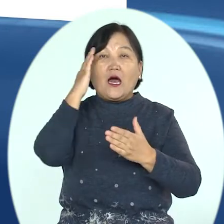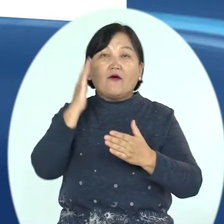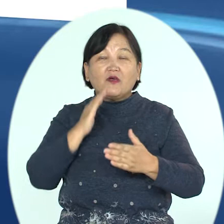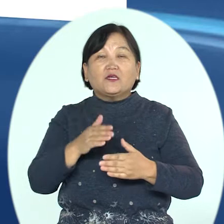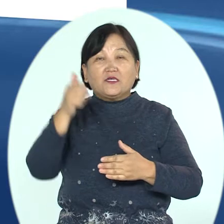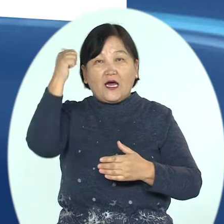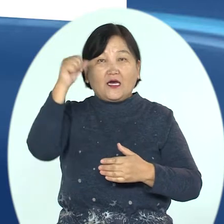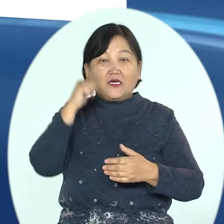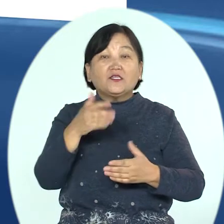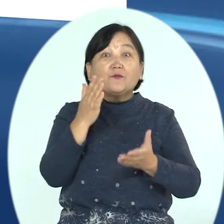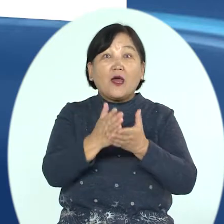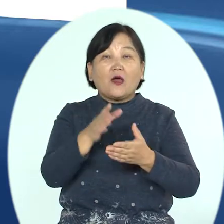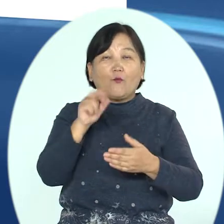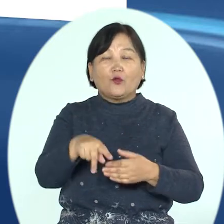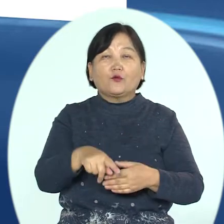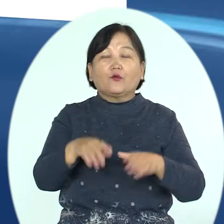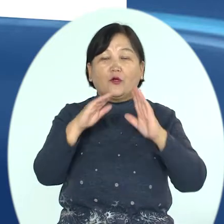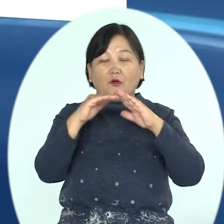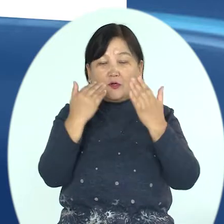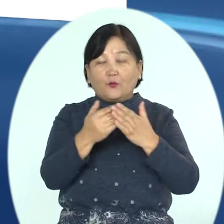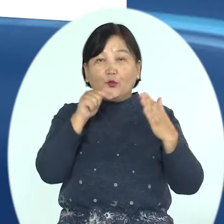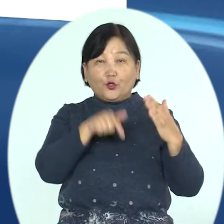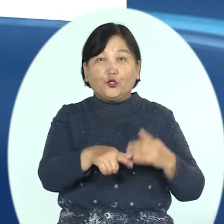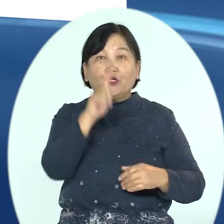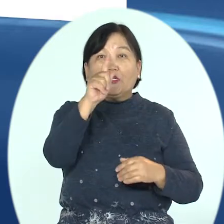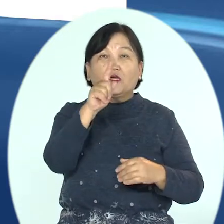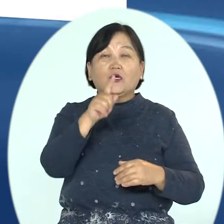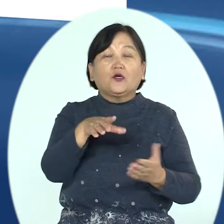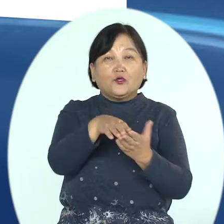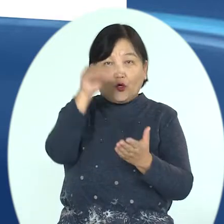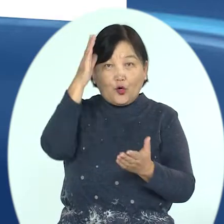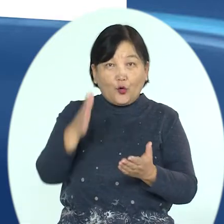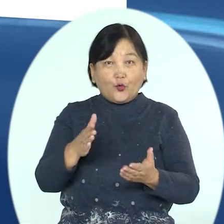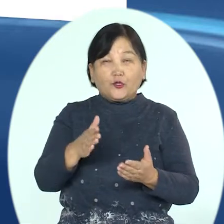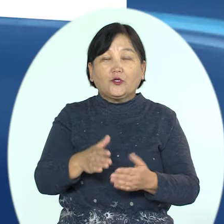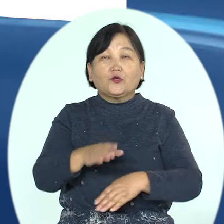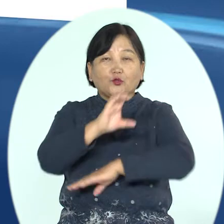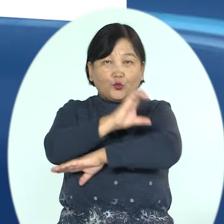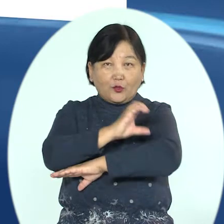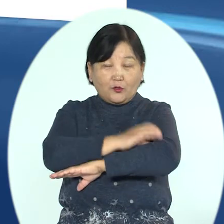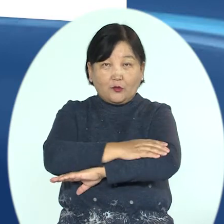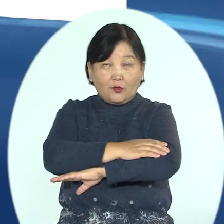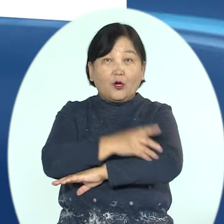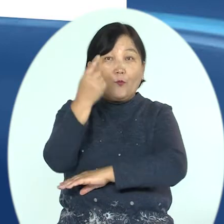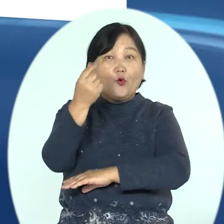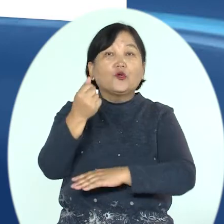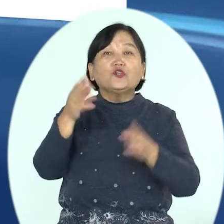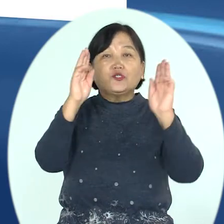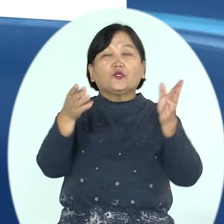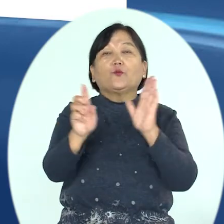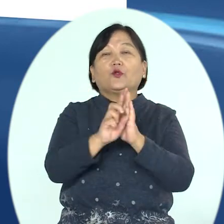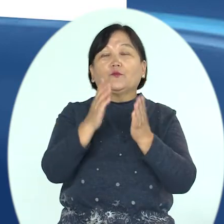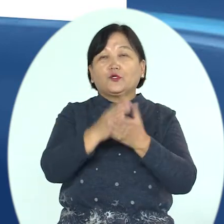бол тэр өрхөн нэг суралцагч бол сургалтын төлбөрөө ингээд шийдэх боломжтой байж байгаа. За гуравт нь